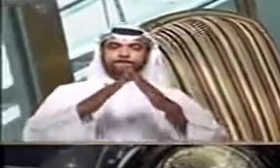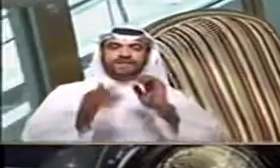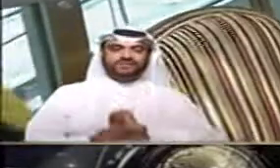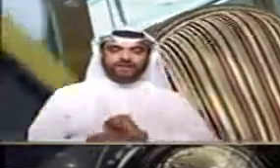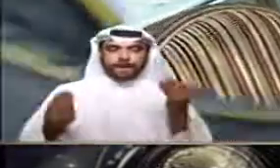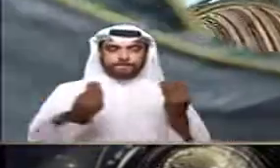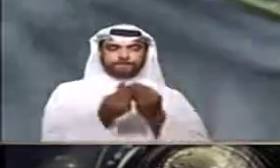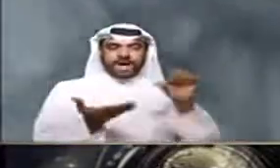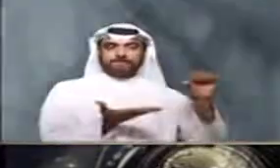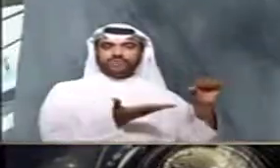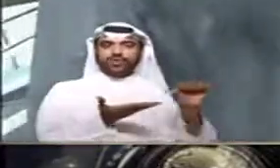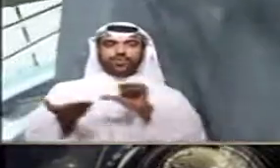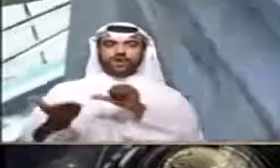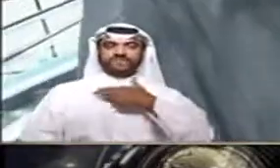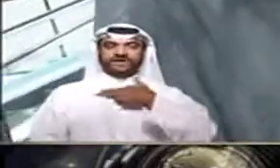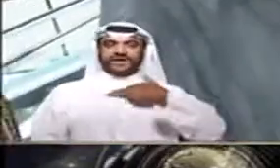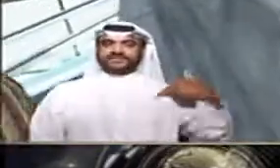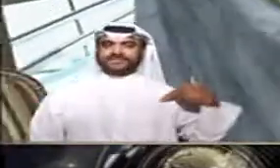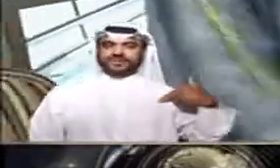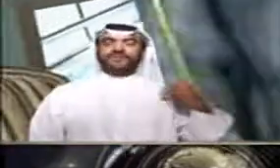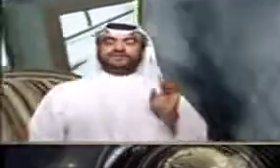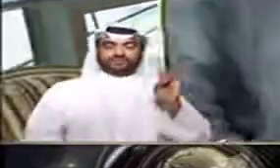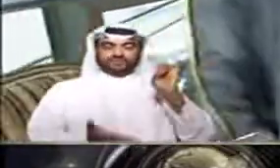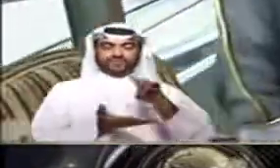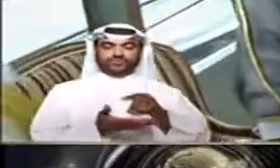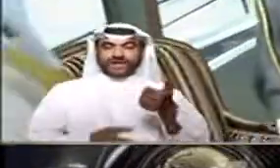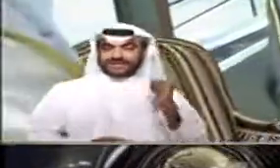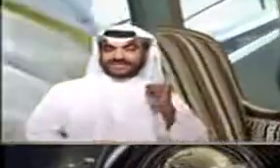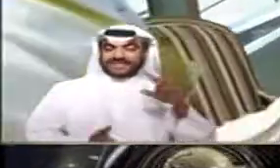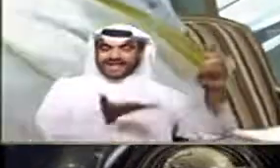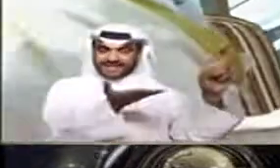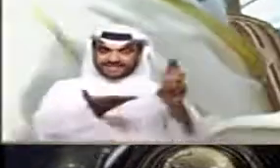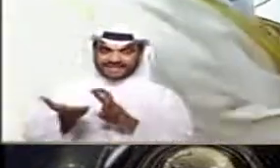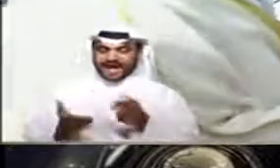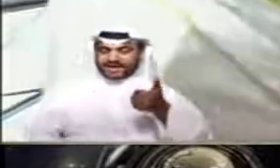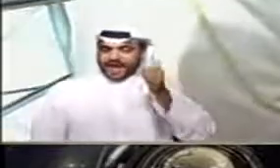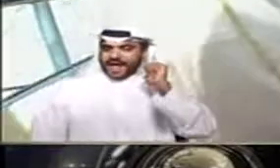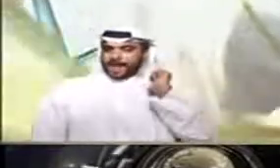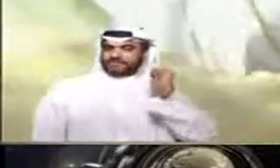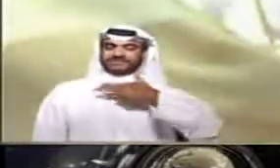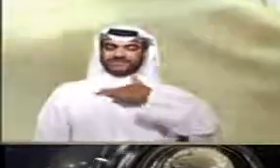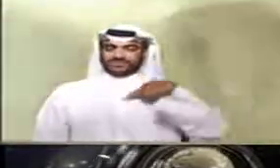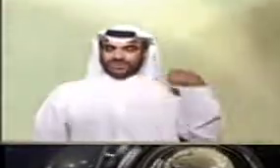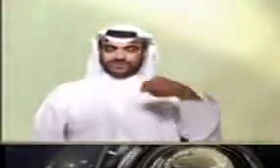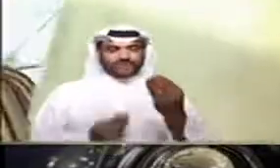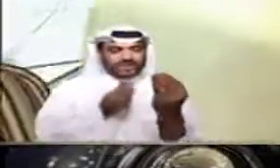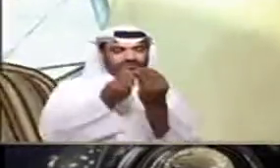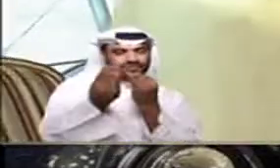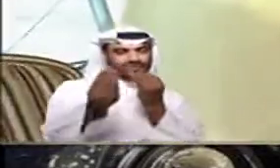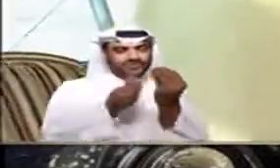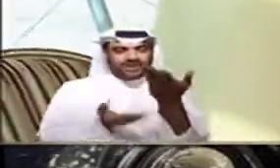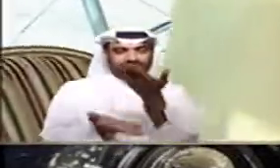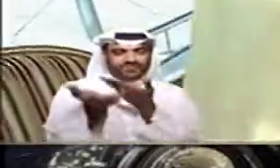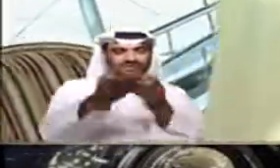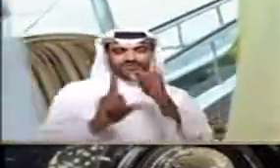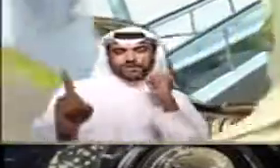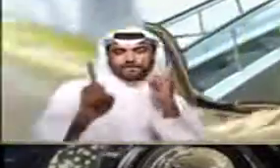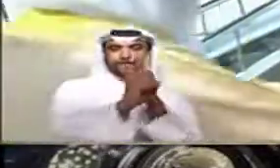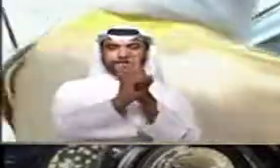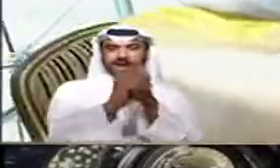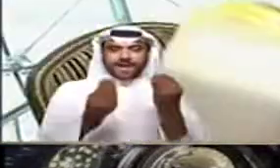والوفد الرسمي المرافق لفخامته، وذلك بعد زيارة رسمية للبلاد أجرى فخامته خلالها